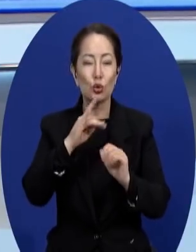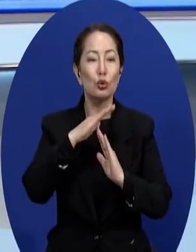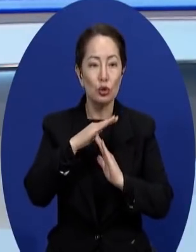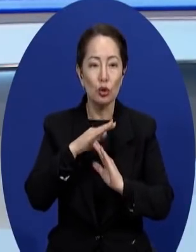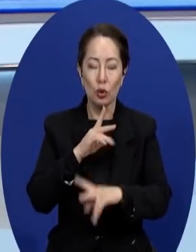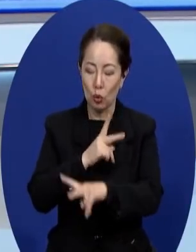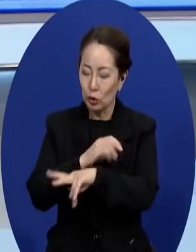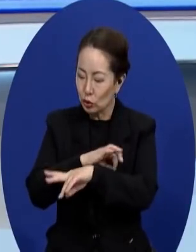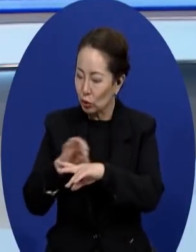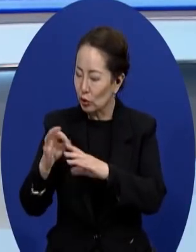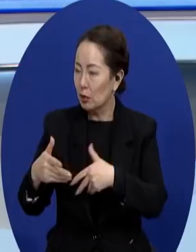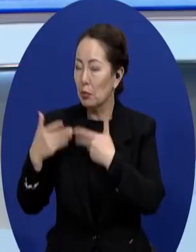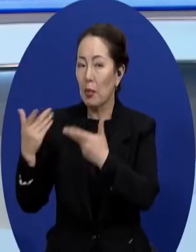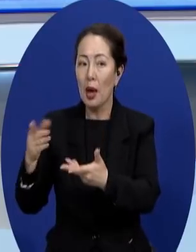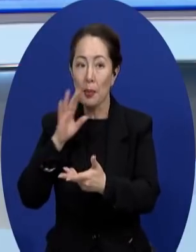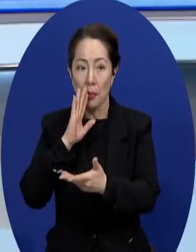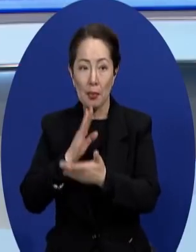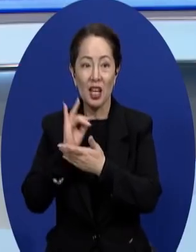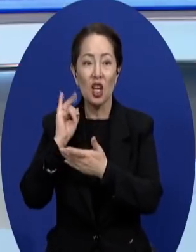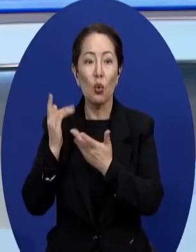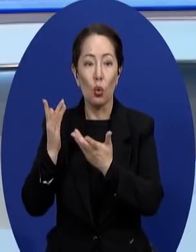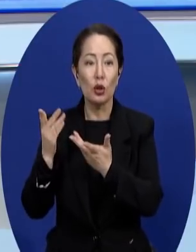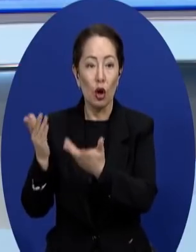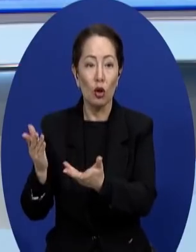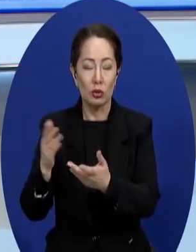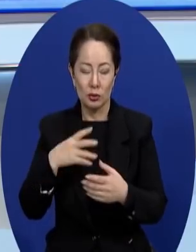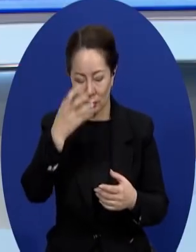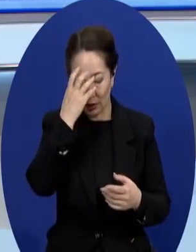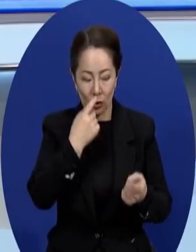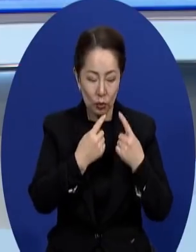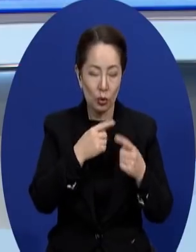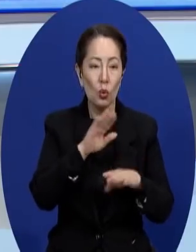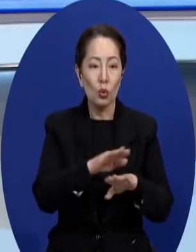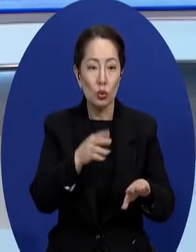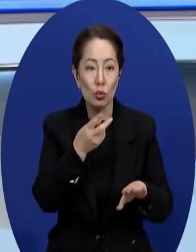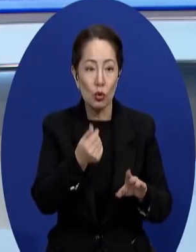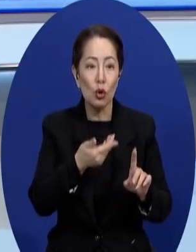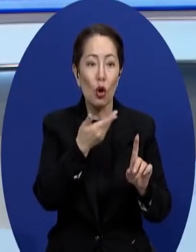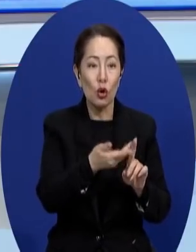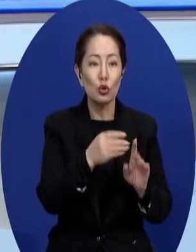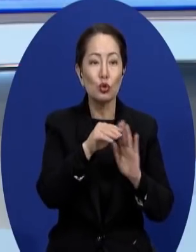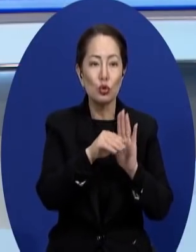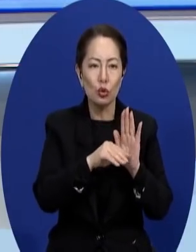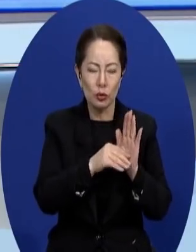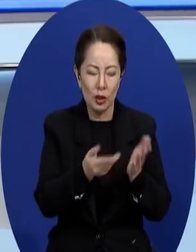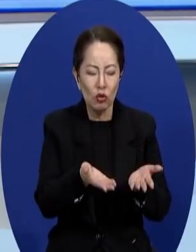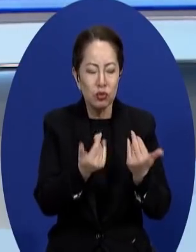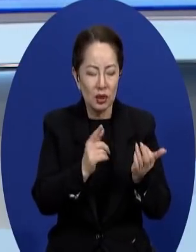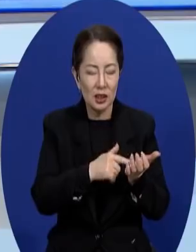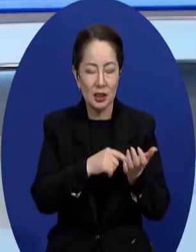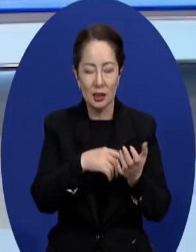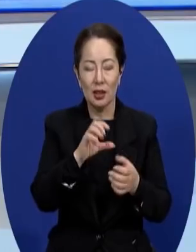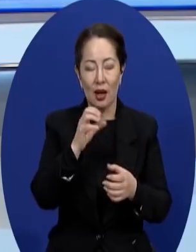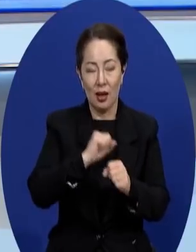төслийг улсын хурлд өргөн мэдүүлэхээр улсан. Мөн засгийн газрын хуралдаанаар хүүхдийн мөнгө олгох журмыг хялбарчуулахыг салбар хариуцсан сайд нарт